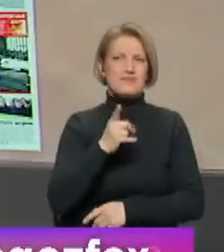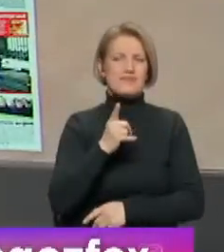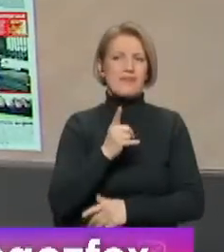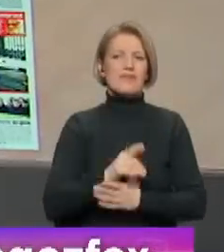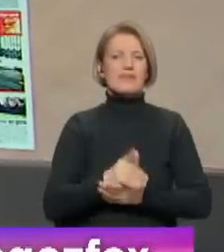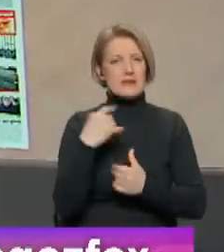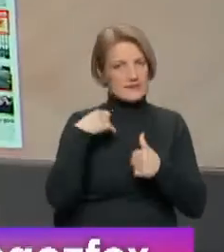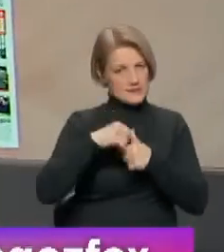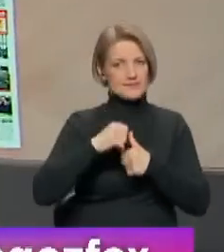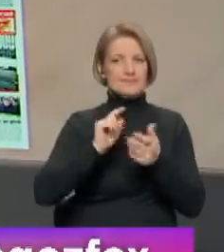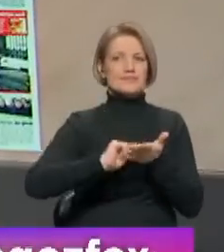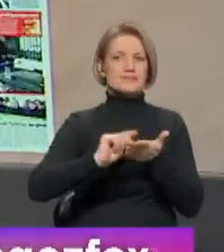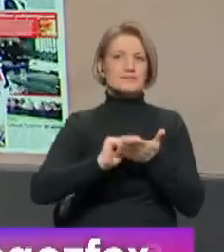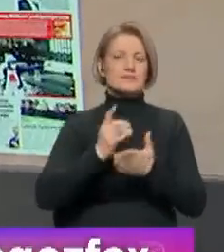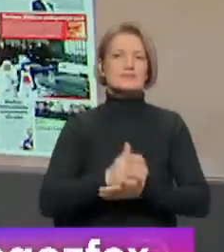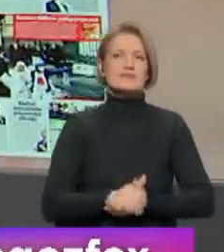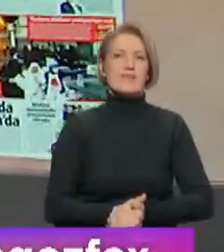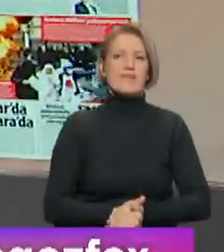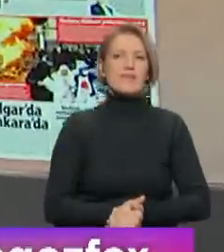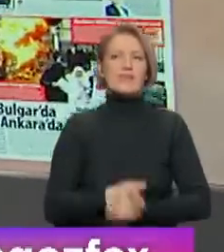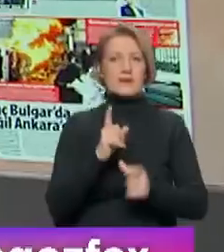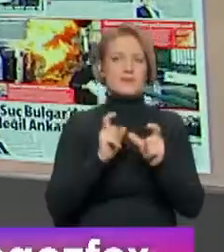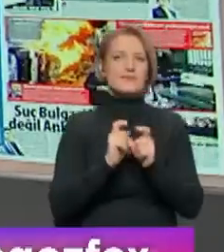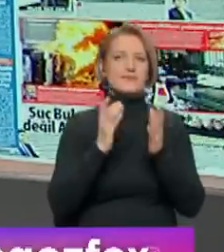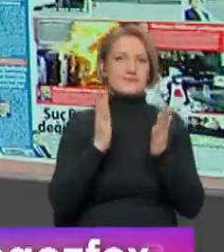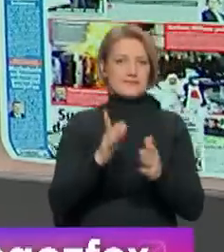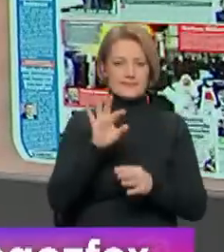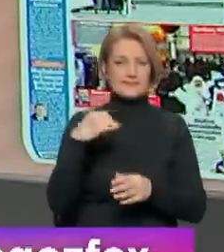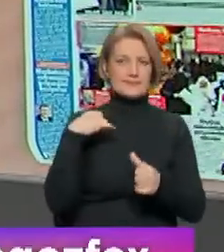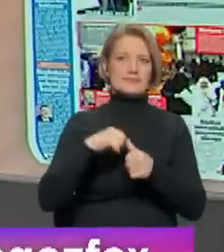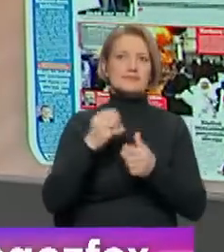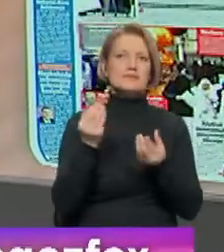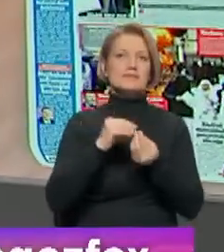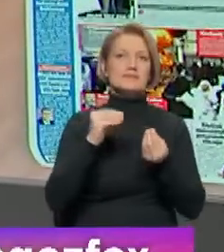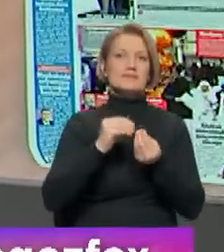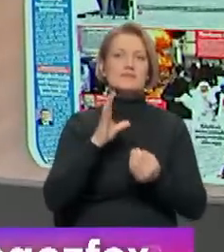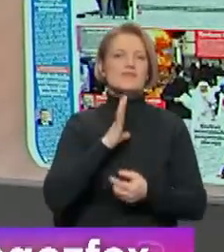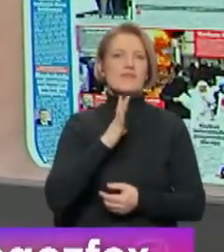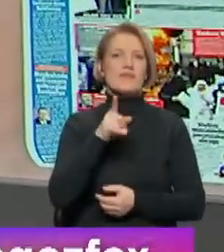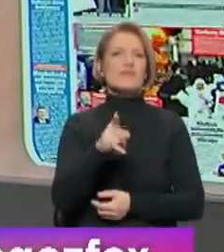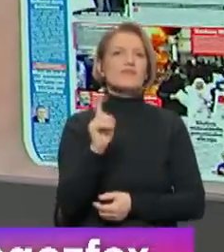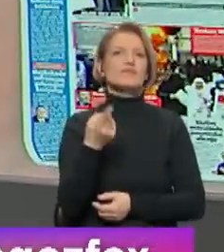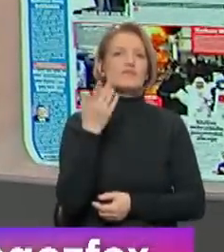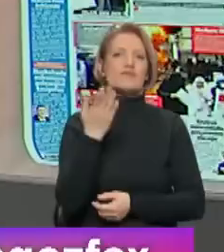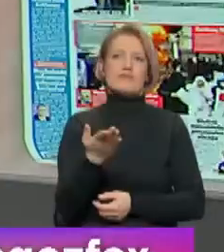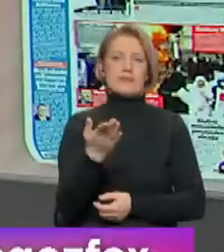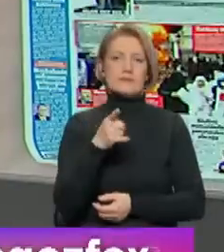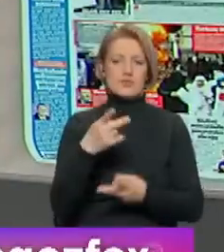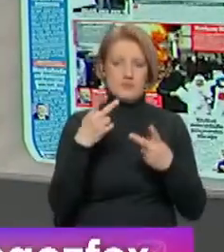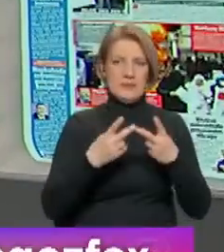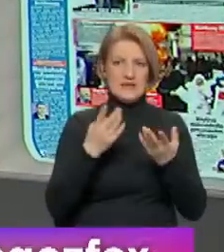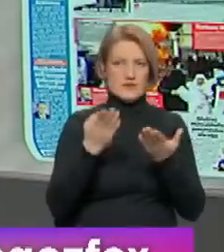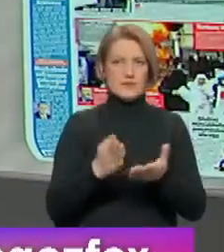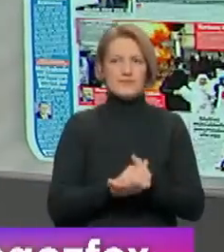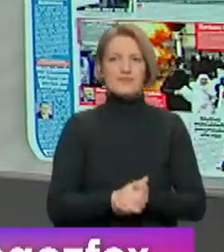Derli toplu bir şekilde bizimle paylaşır mısınız Günaydın yine zam var işte size Müjde bu mesajda